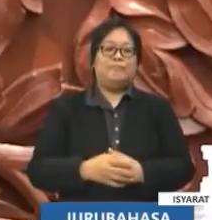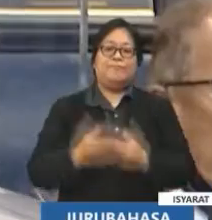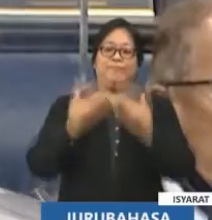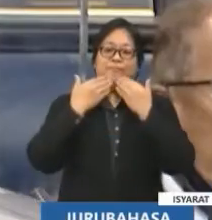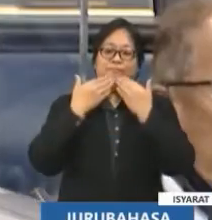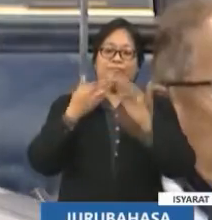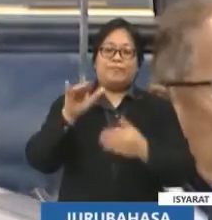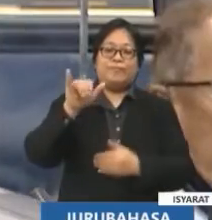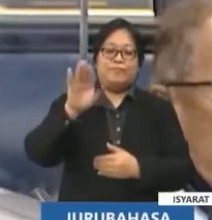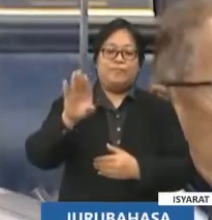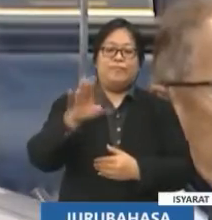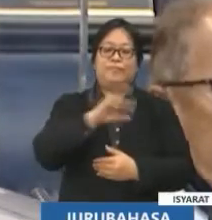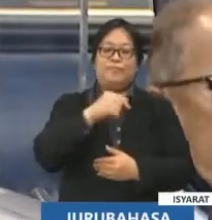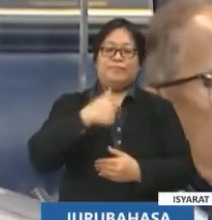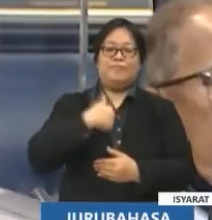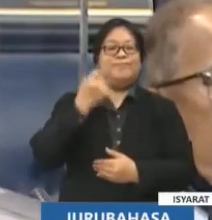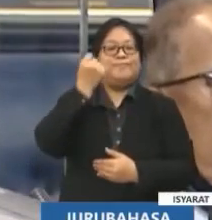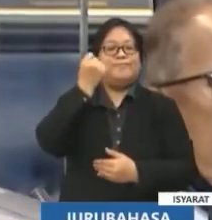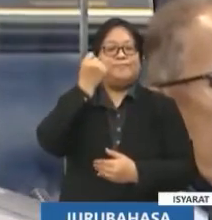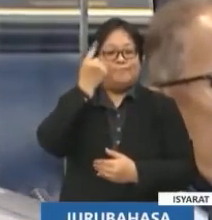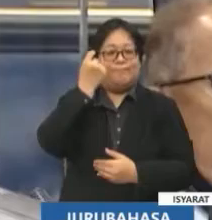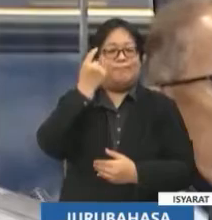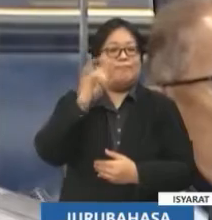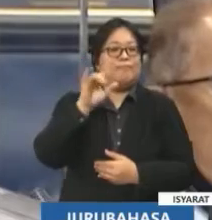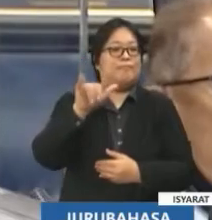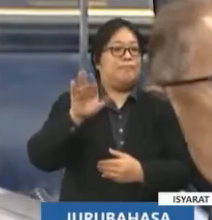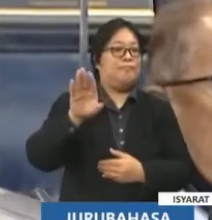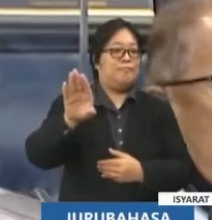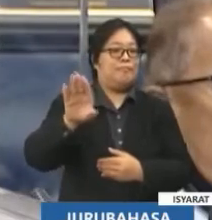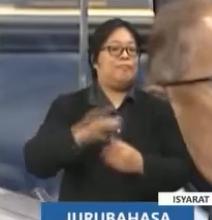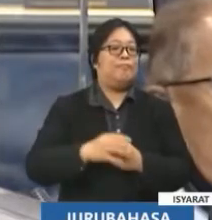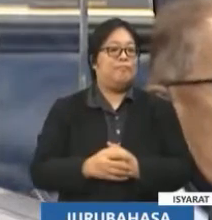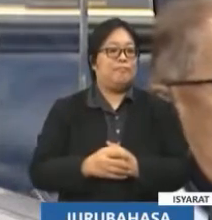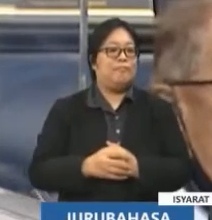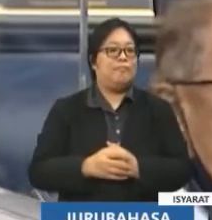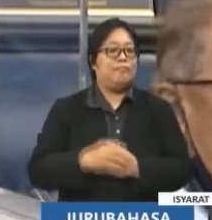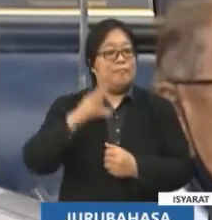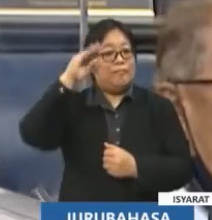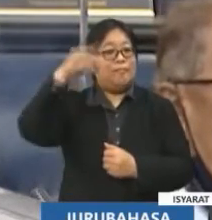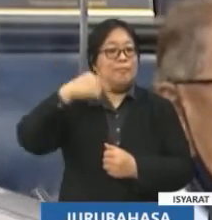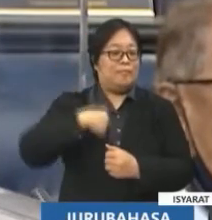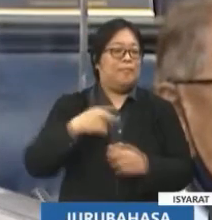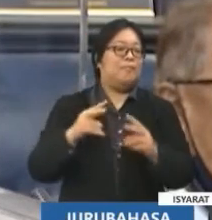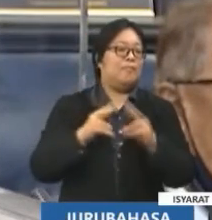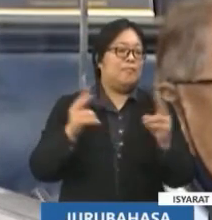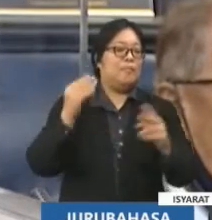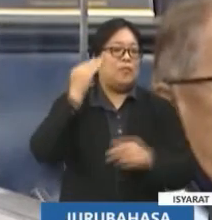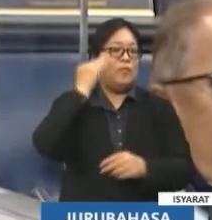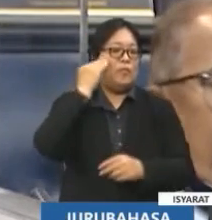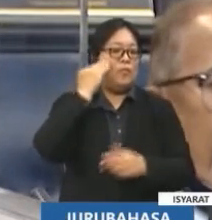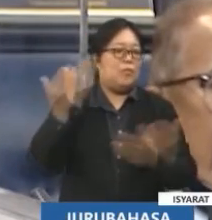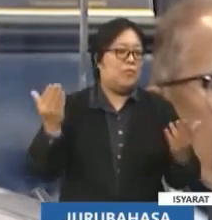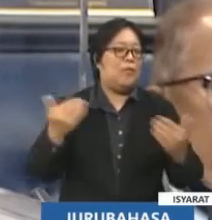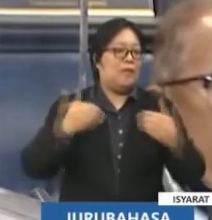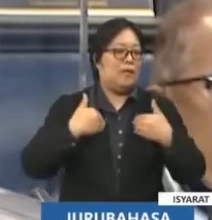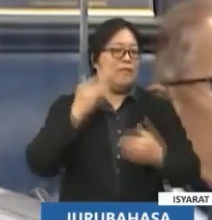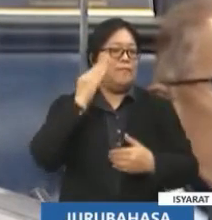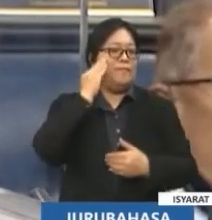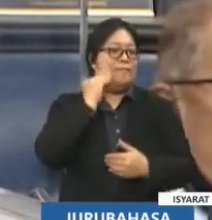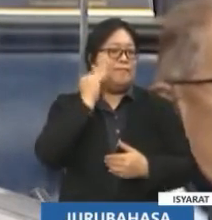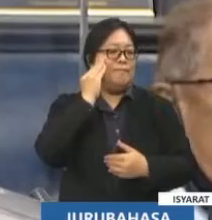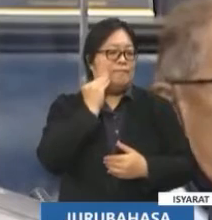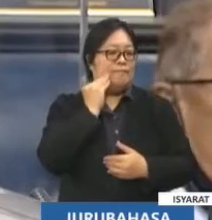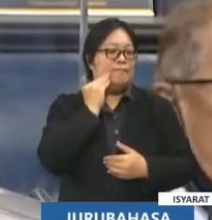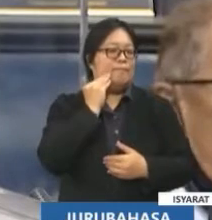mengasihi ya pomade dan saya paham bahwa yang pomade Ahass akan the saya sangat tahu dan mempunyai pengetahuan